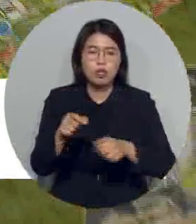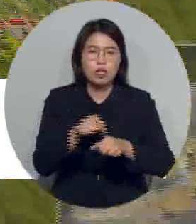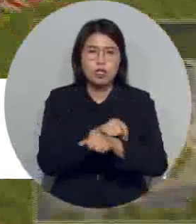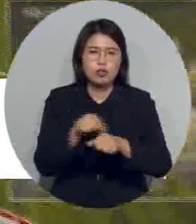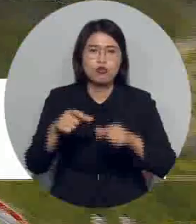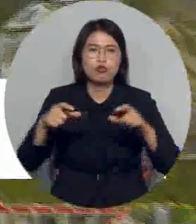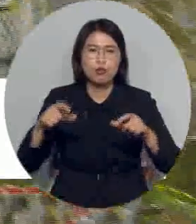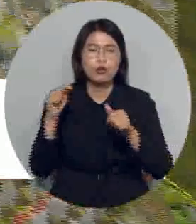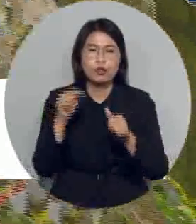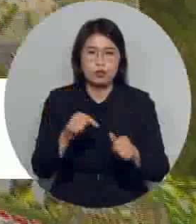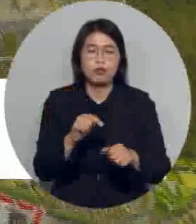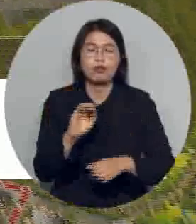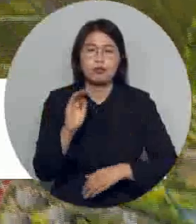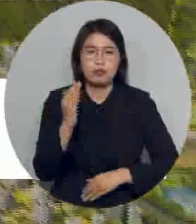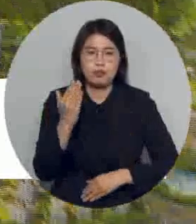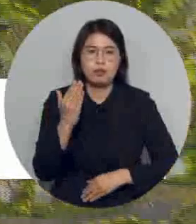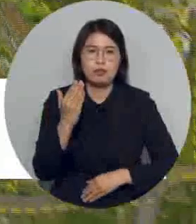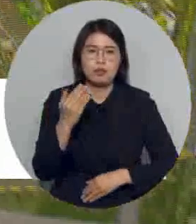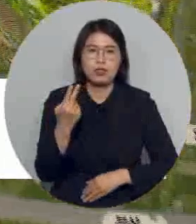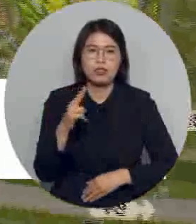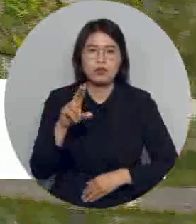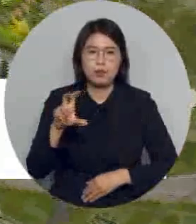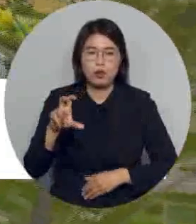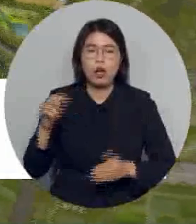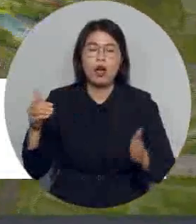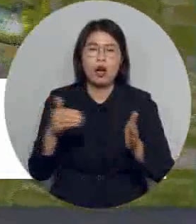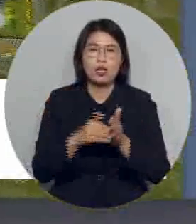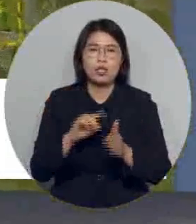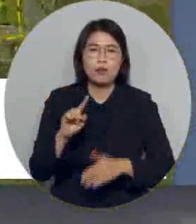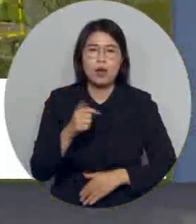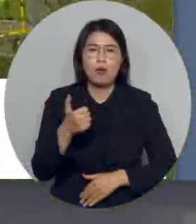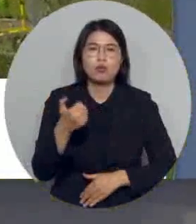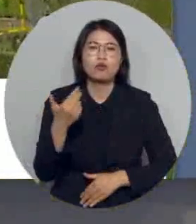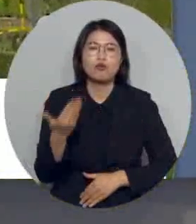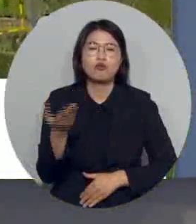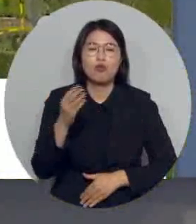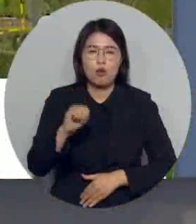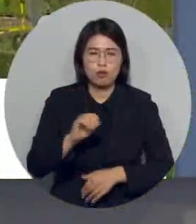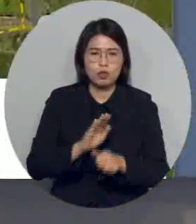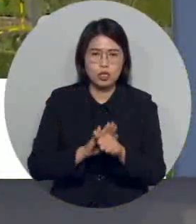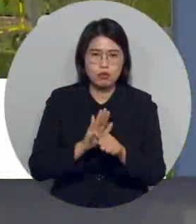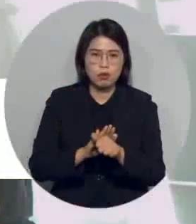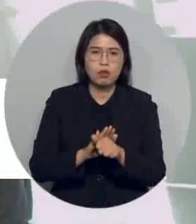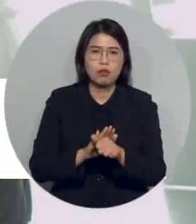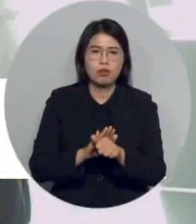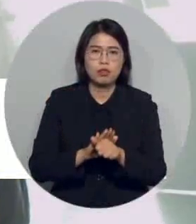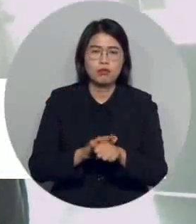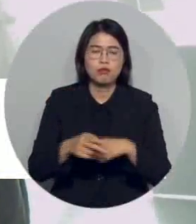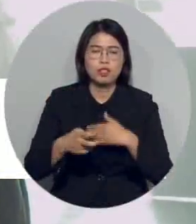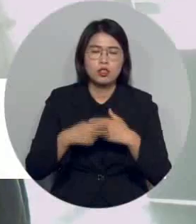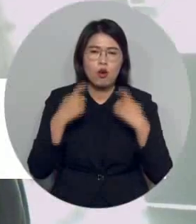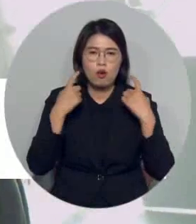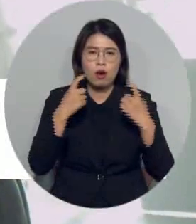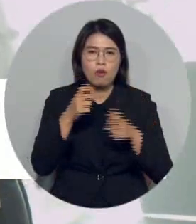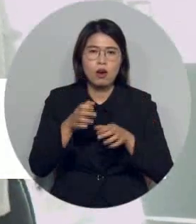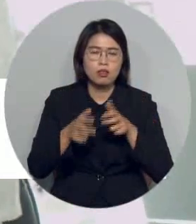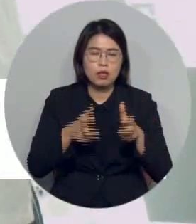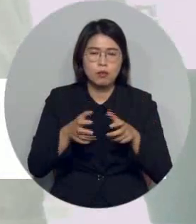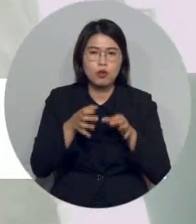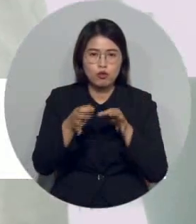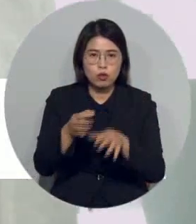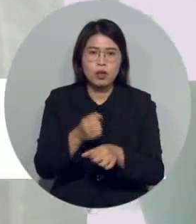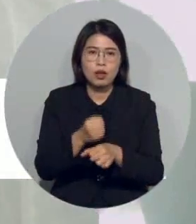특구로 지정돼 있습니다 2025년까지 150 9억 원을 지원받아 의료관광 산업의 투입합니다